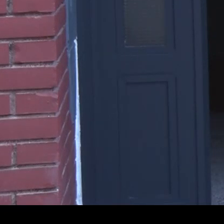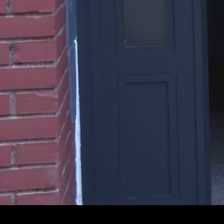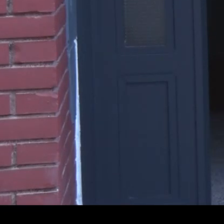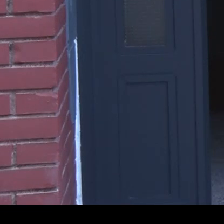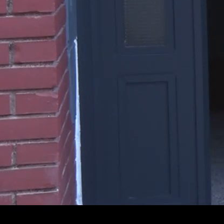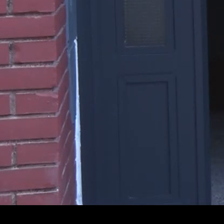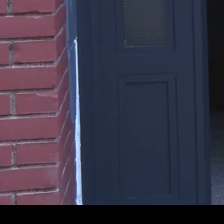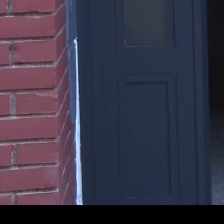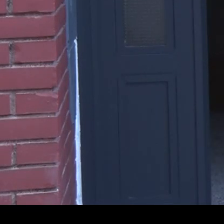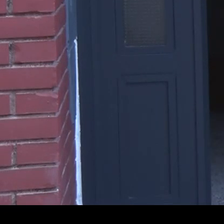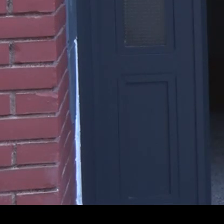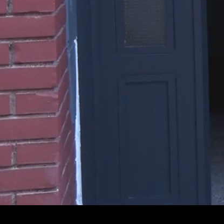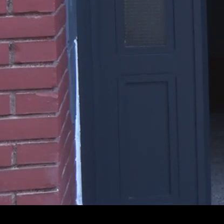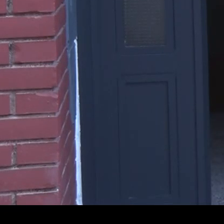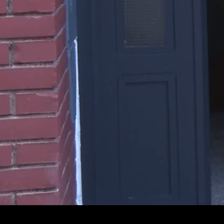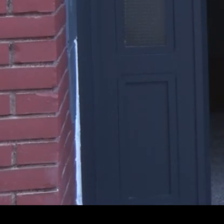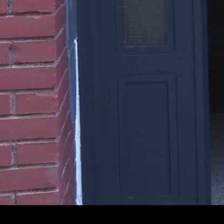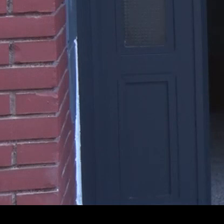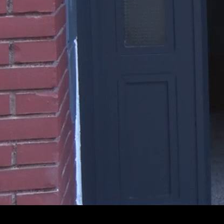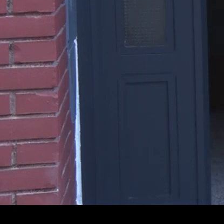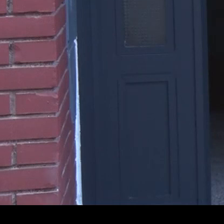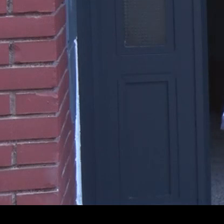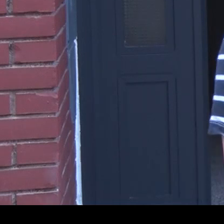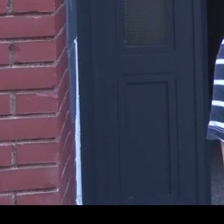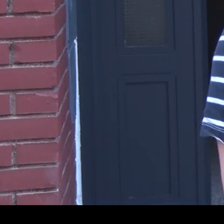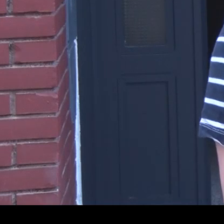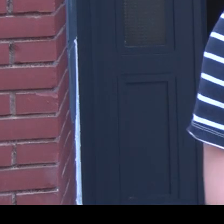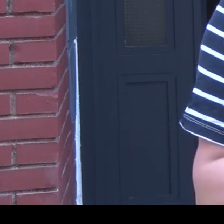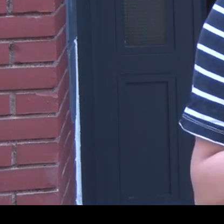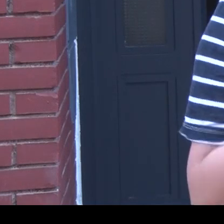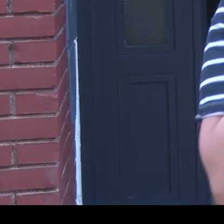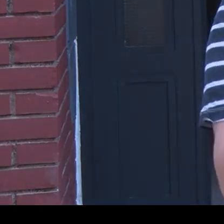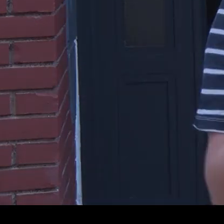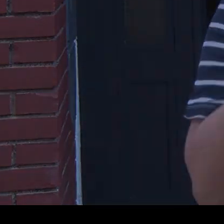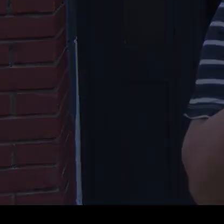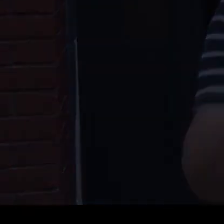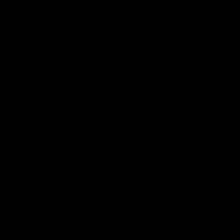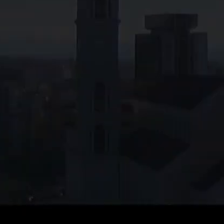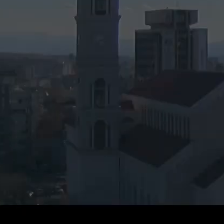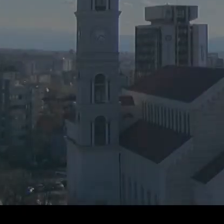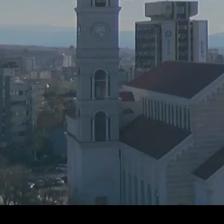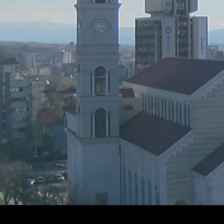se me pasë 5 që. Që s'kom lidhje me shkrimë me ledzim.